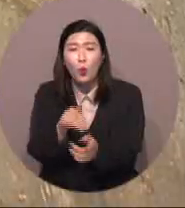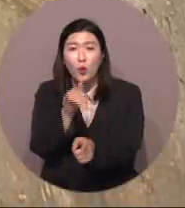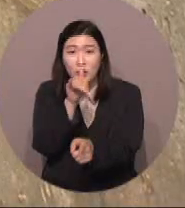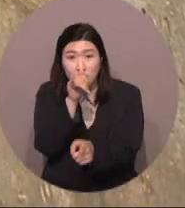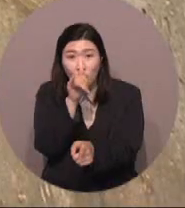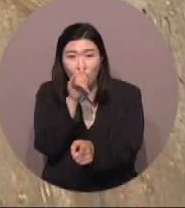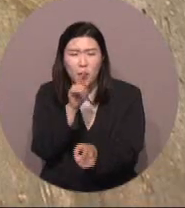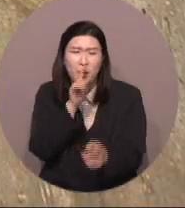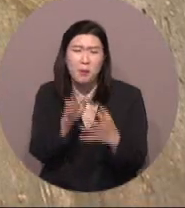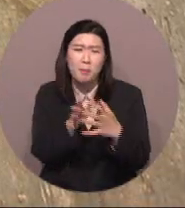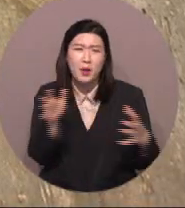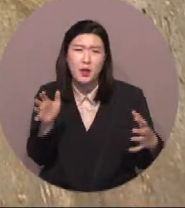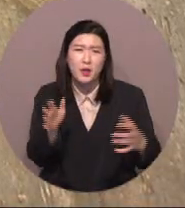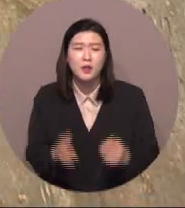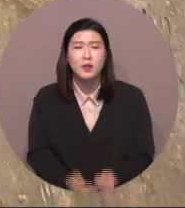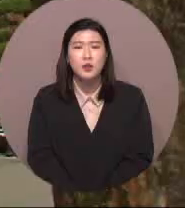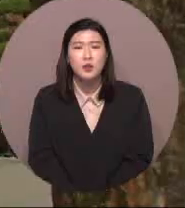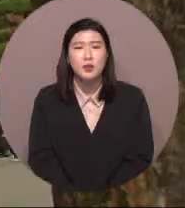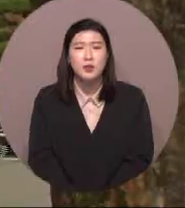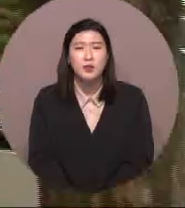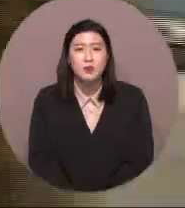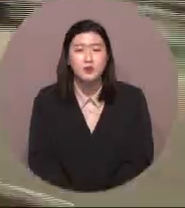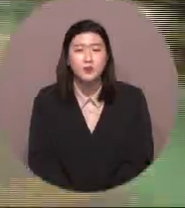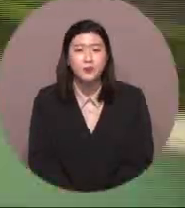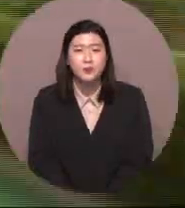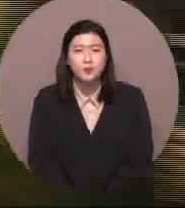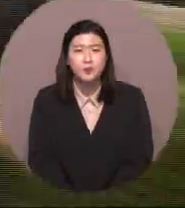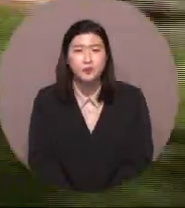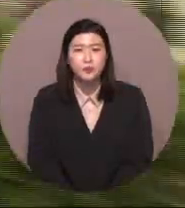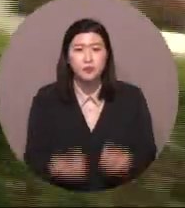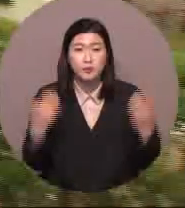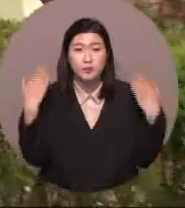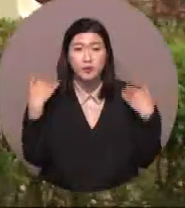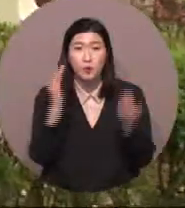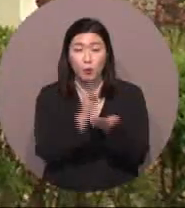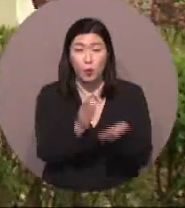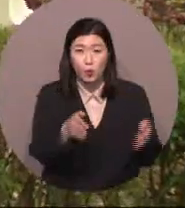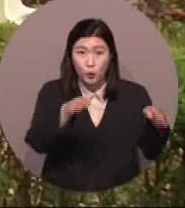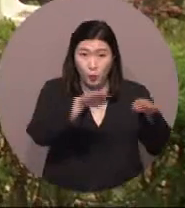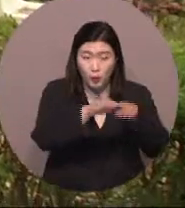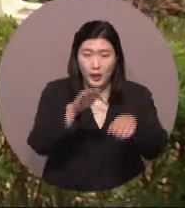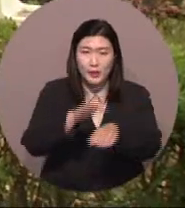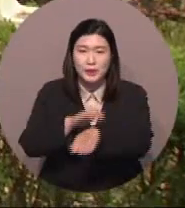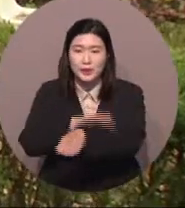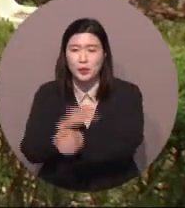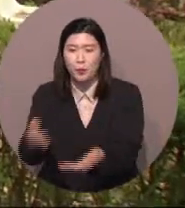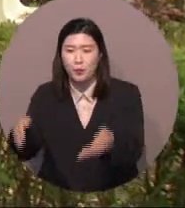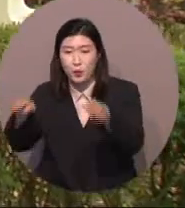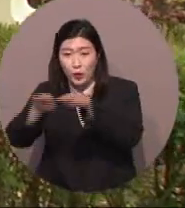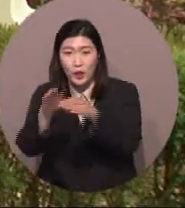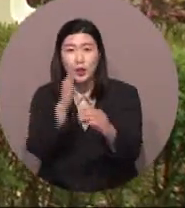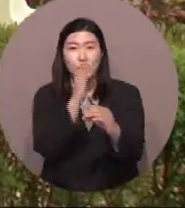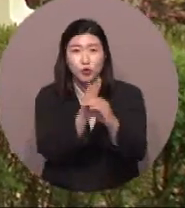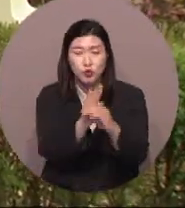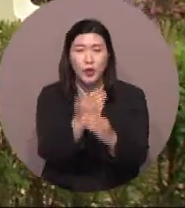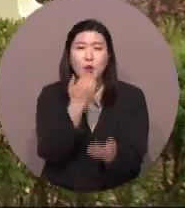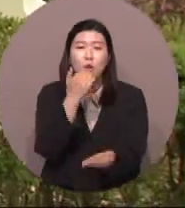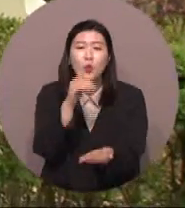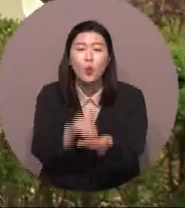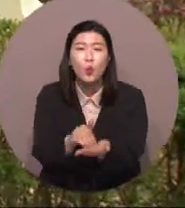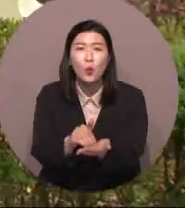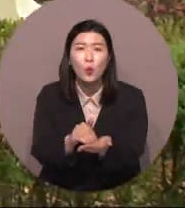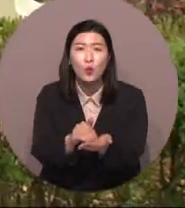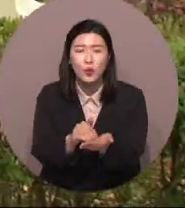논란이 커지고 있습니다 학교 본관 건물과 학생들이 실습을 하는 건물로 중간 사이에 이렇게 전두환씨